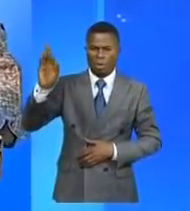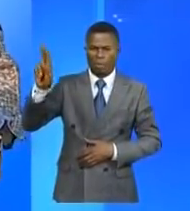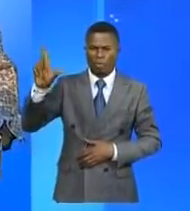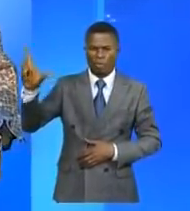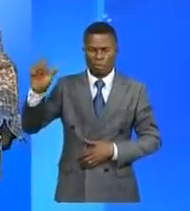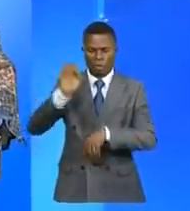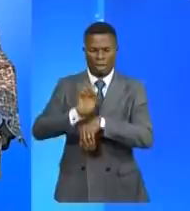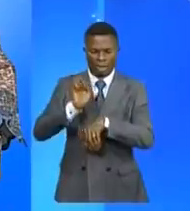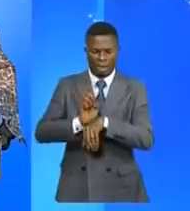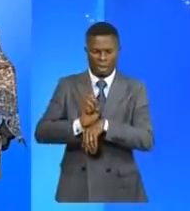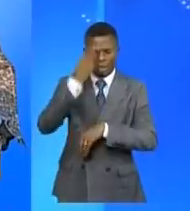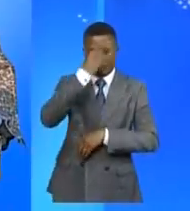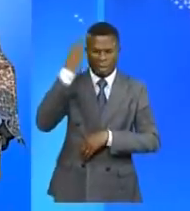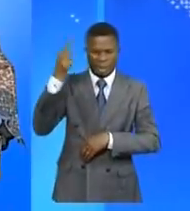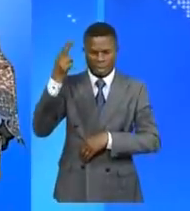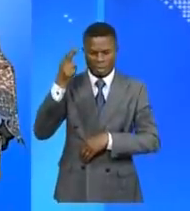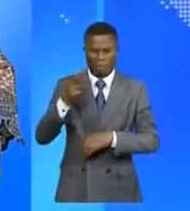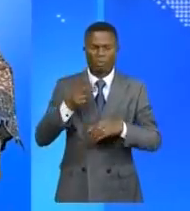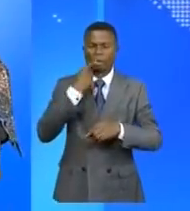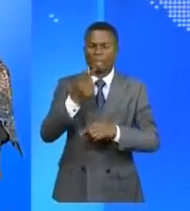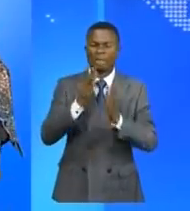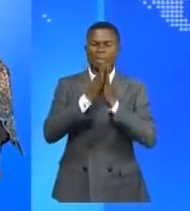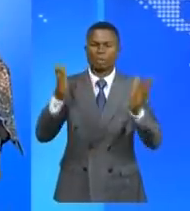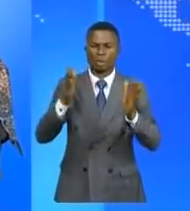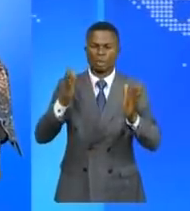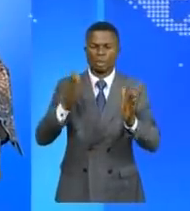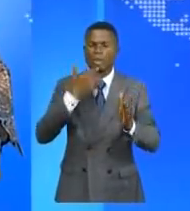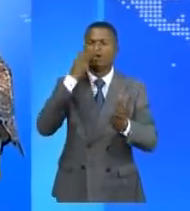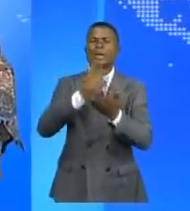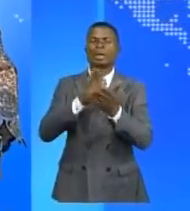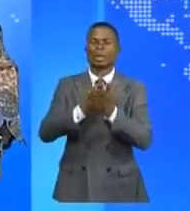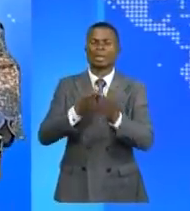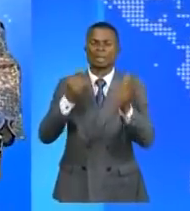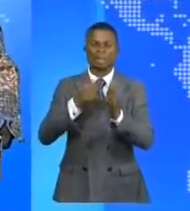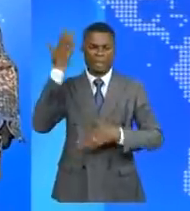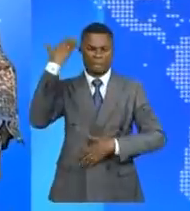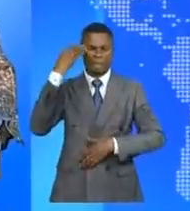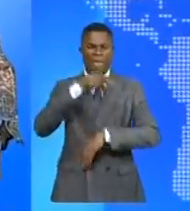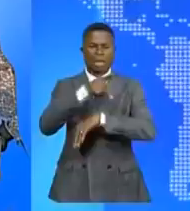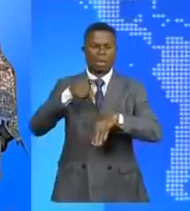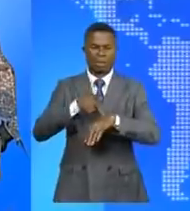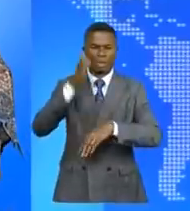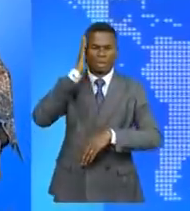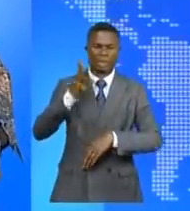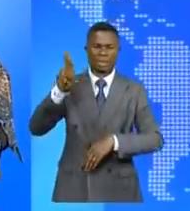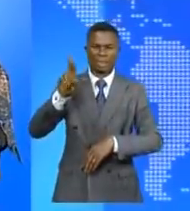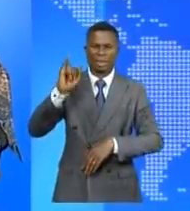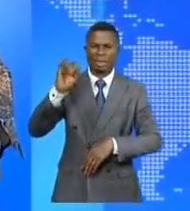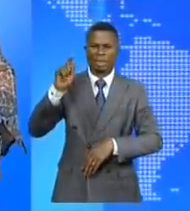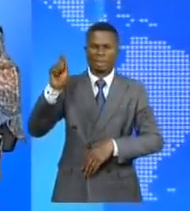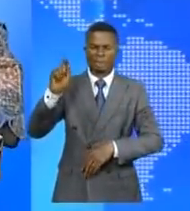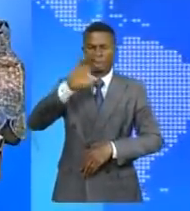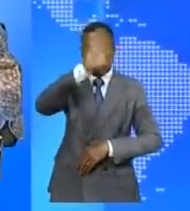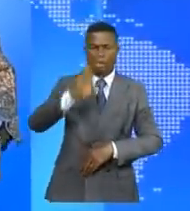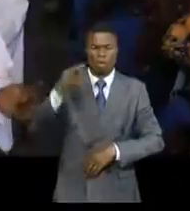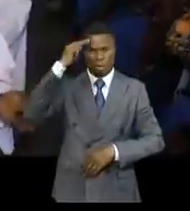catholique Maria Vita a célébré une messe d'action de grâce le samedi dernier dans la paroisse Sainte Rita dans la commune de Mongafula. Jacques